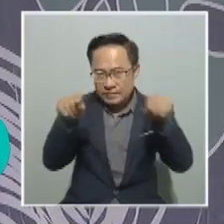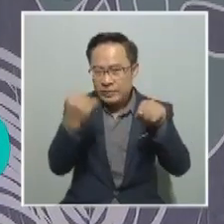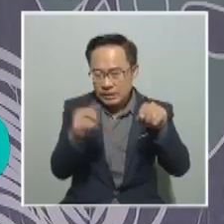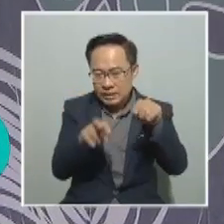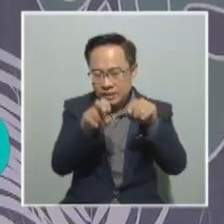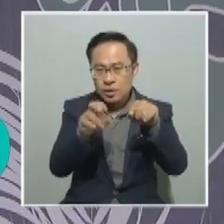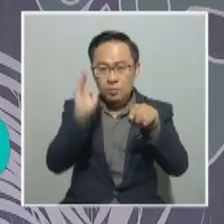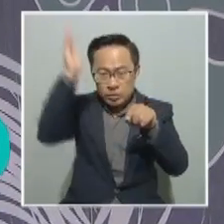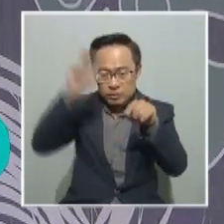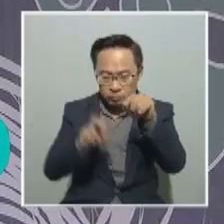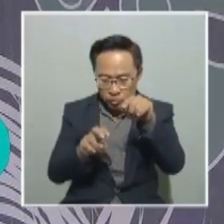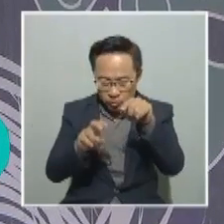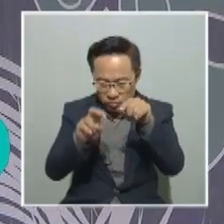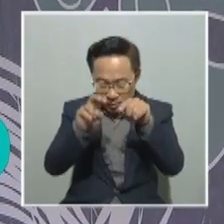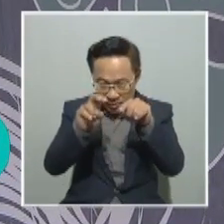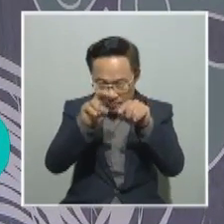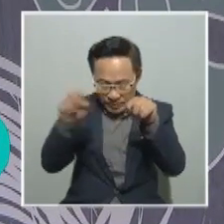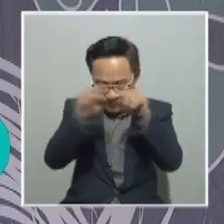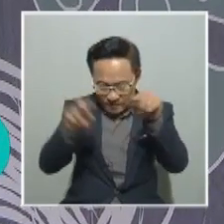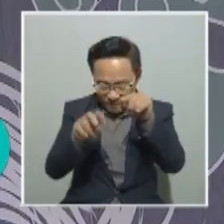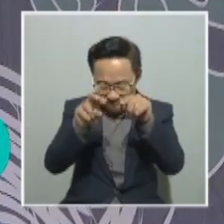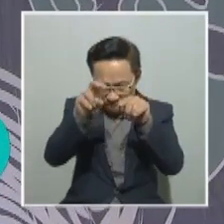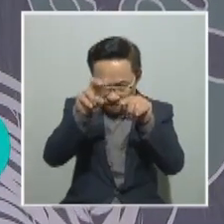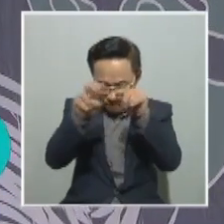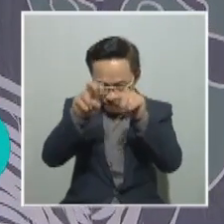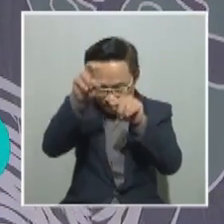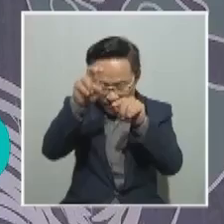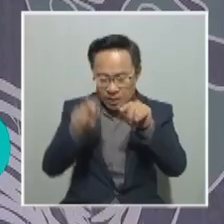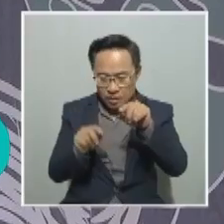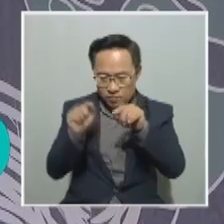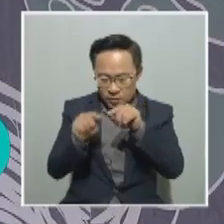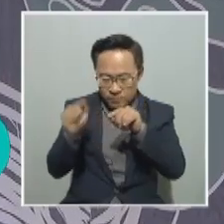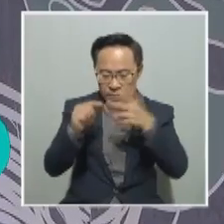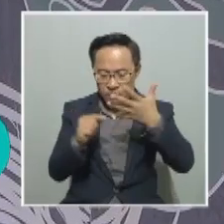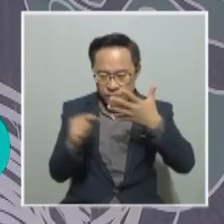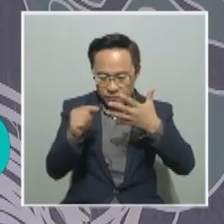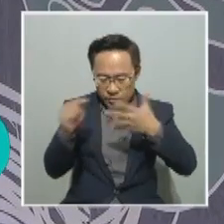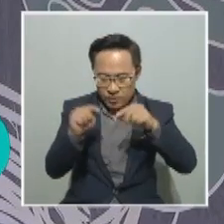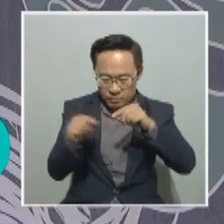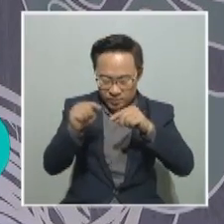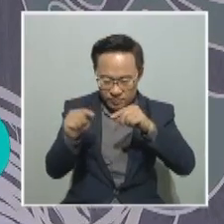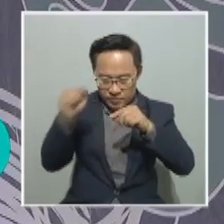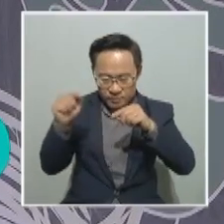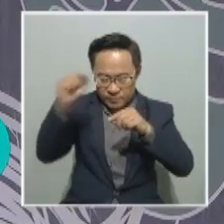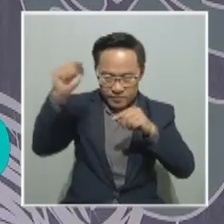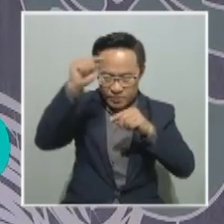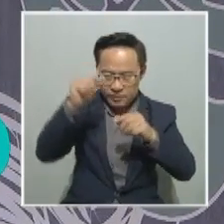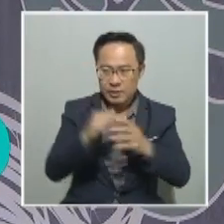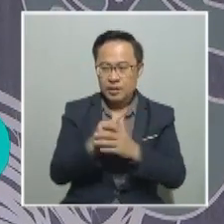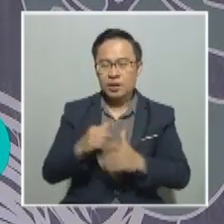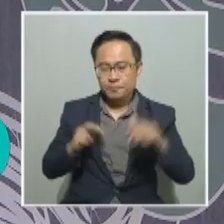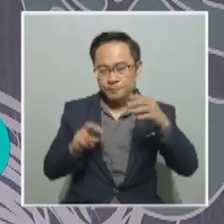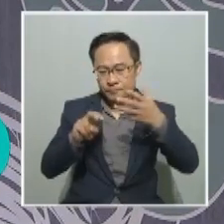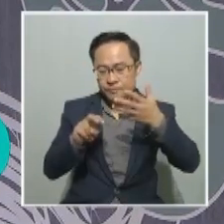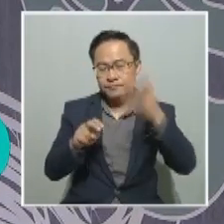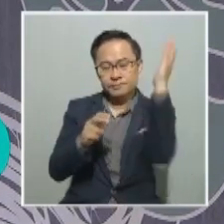ไว้แล้วเราก็ขึ้นมาถึงนี้ละให้เราพยายามขึ้นอีกสัก3จุดสองเซนสามเซนก็ได้หนึ่งสามเ